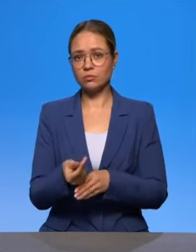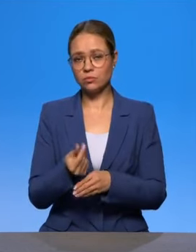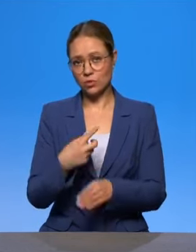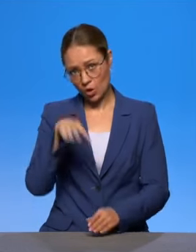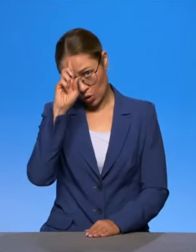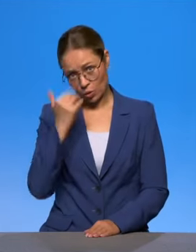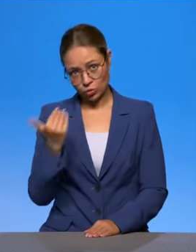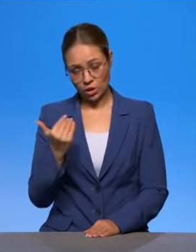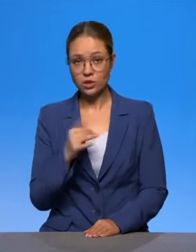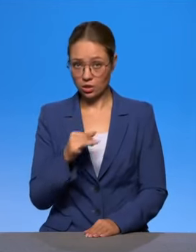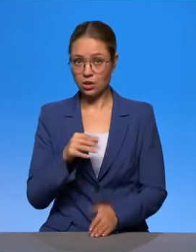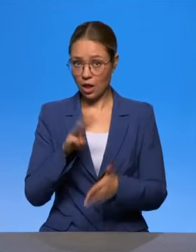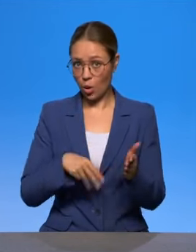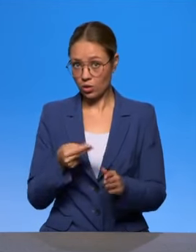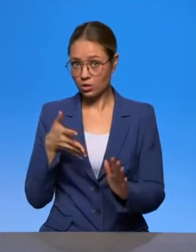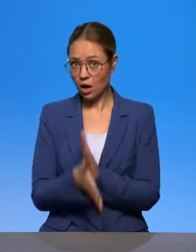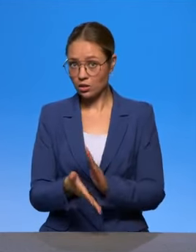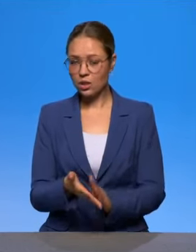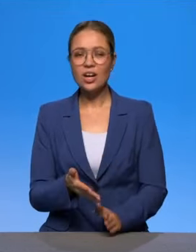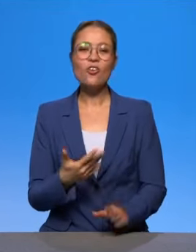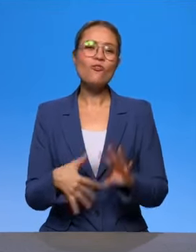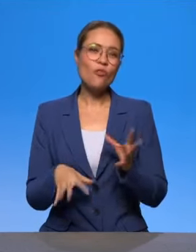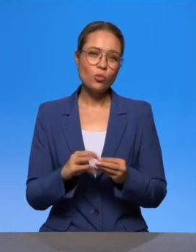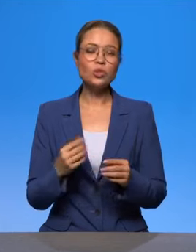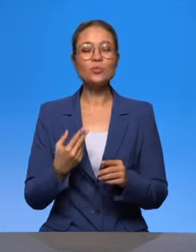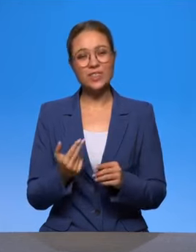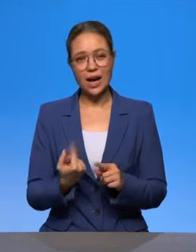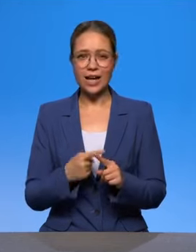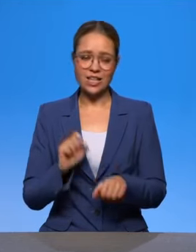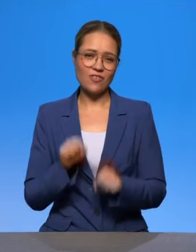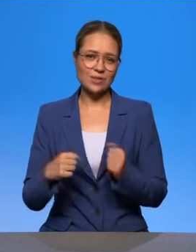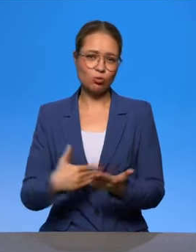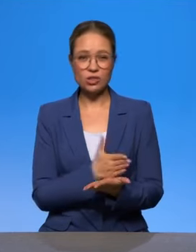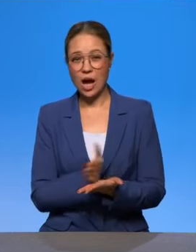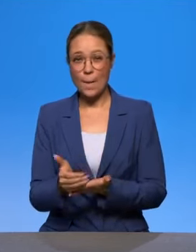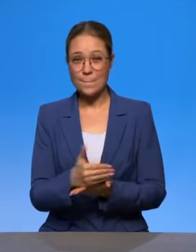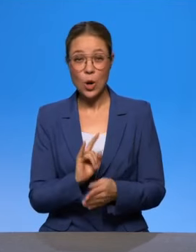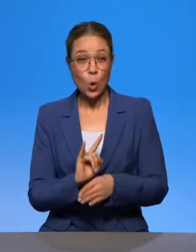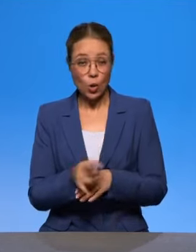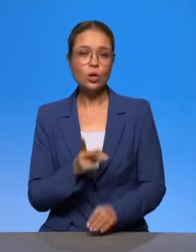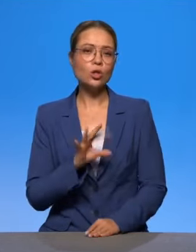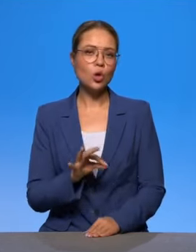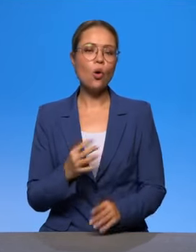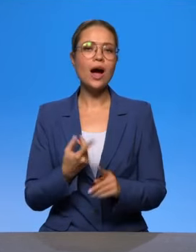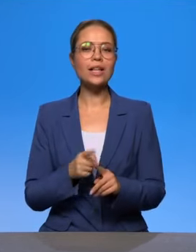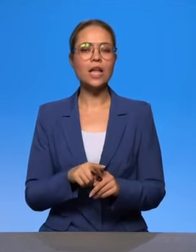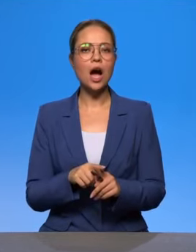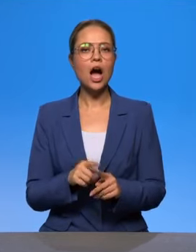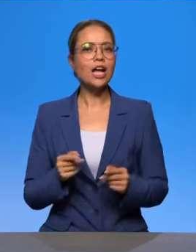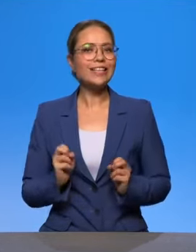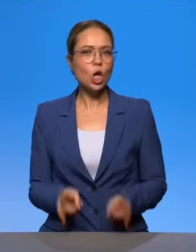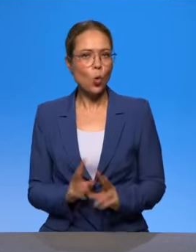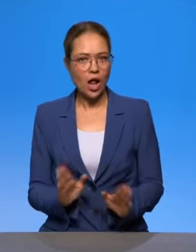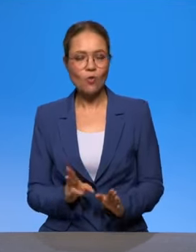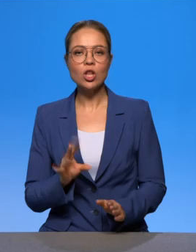налогоплательщиков? Теоретически это возможность обхода, но это уже на грани административной, ну не уголовной, но